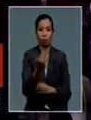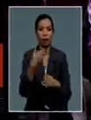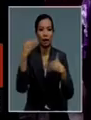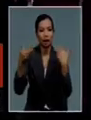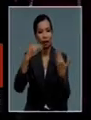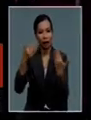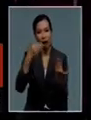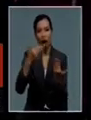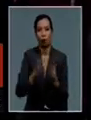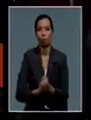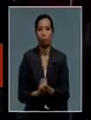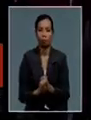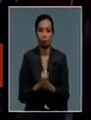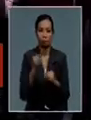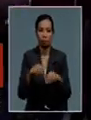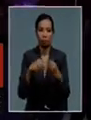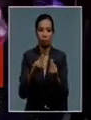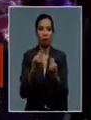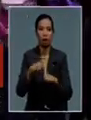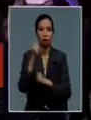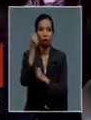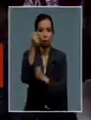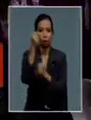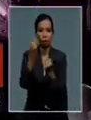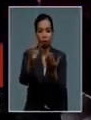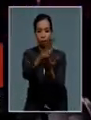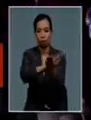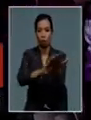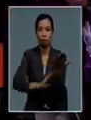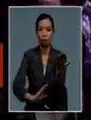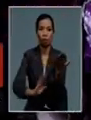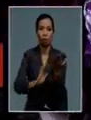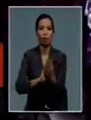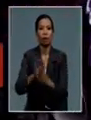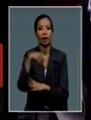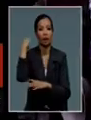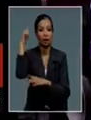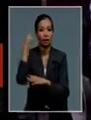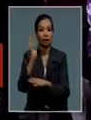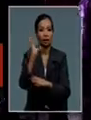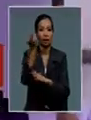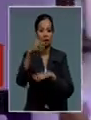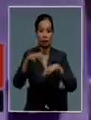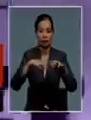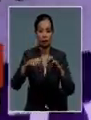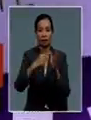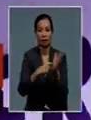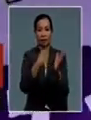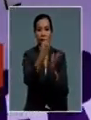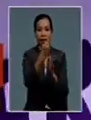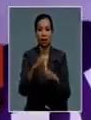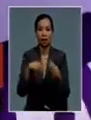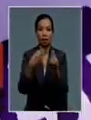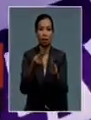จกรรมเป็นผลงานประท้วงทั่วประเทศเนื่องในวันสตรีสากลที่จัดขึ้นเป็นครั้งแรกนะครับเพื่อแสด